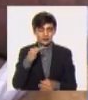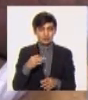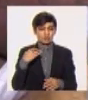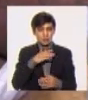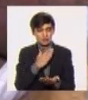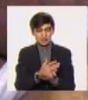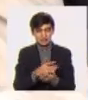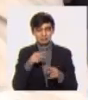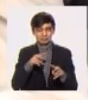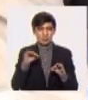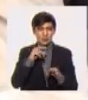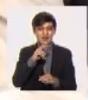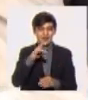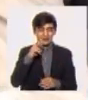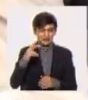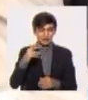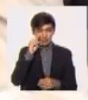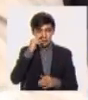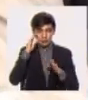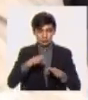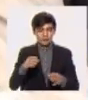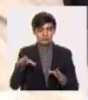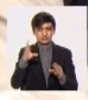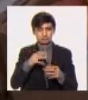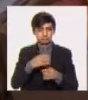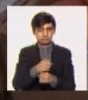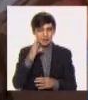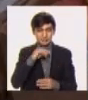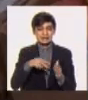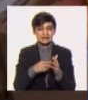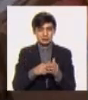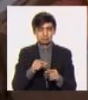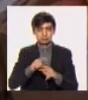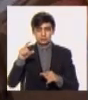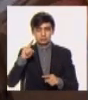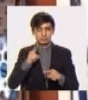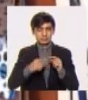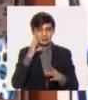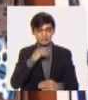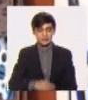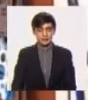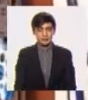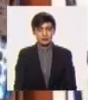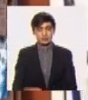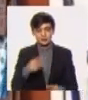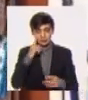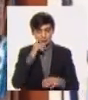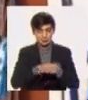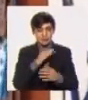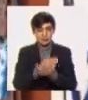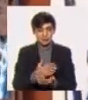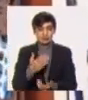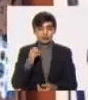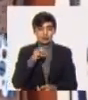продуктов с введением карантина в Шымкенте заметно сократится. Цены уже поползли вверх. Все равно заметно, чем были